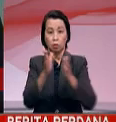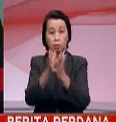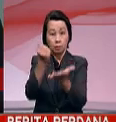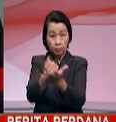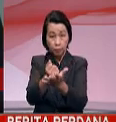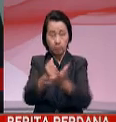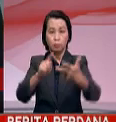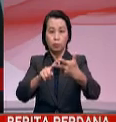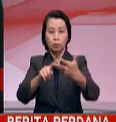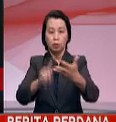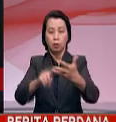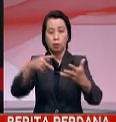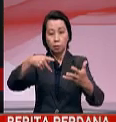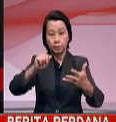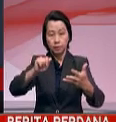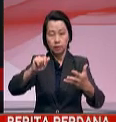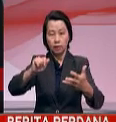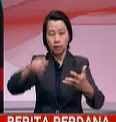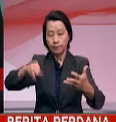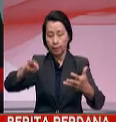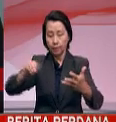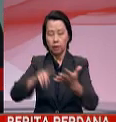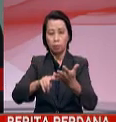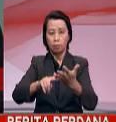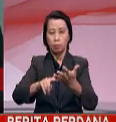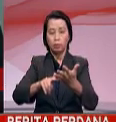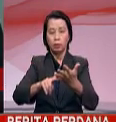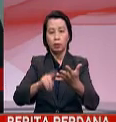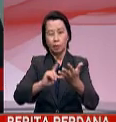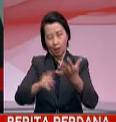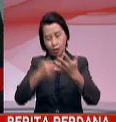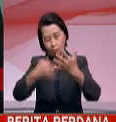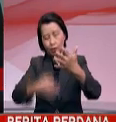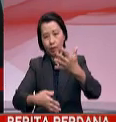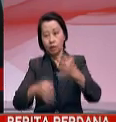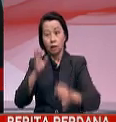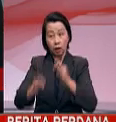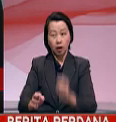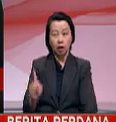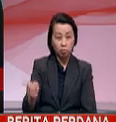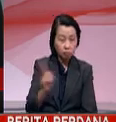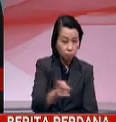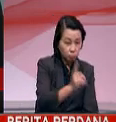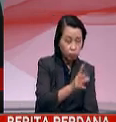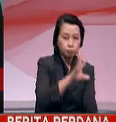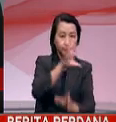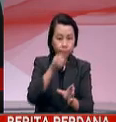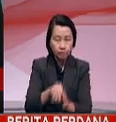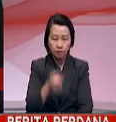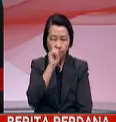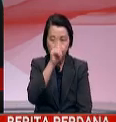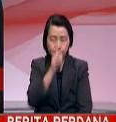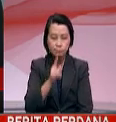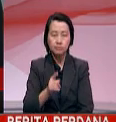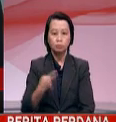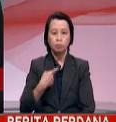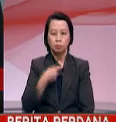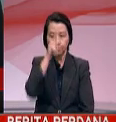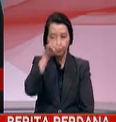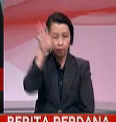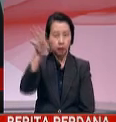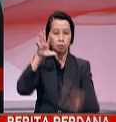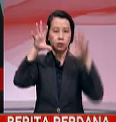immigration, PPMM, marine dan sebagainya, tuan-tuan. Kalau terlibat, tuan-tuan, yang pasti kita akan